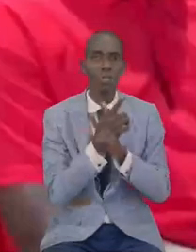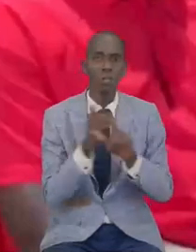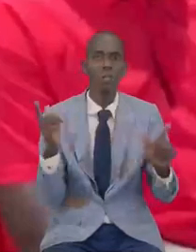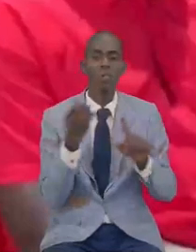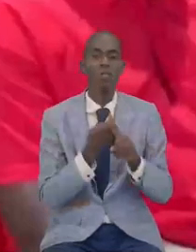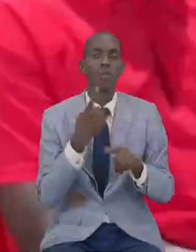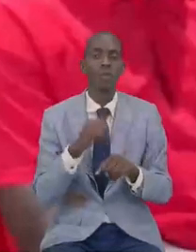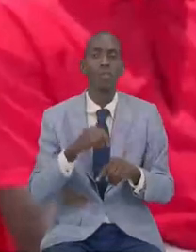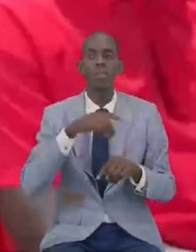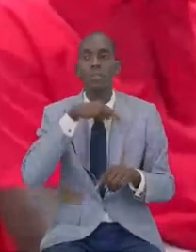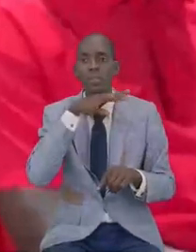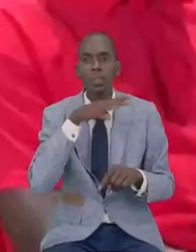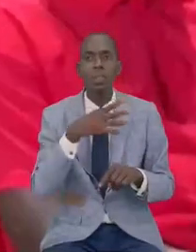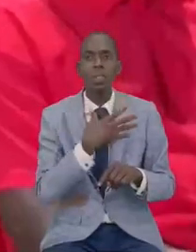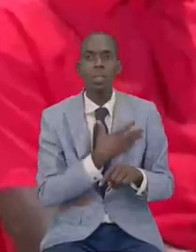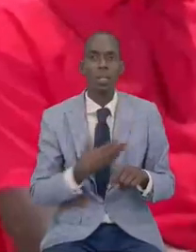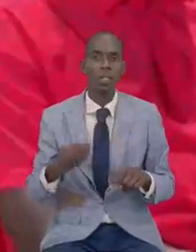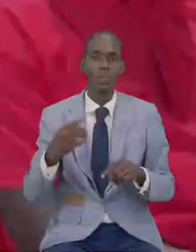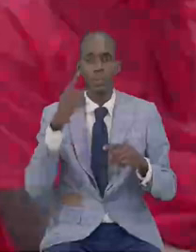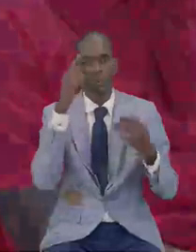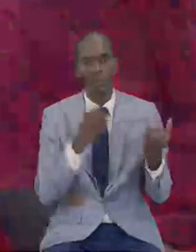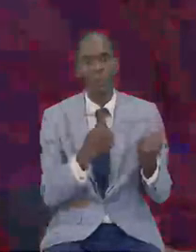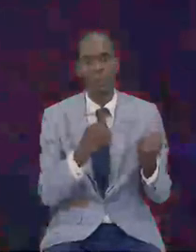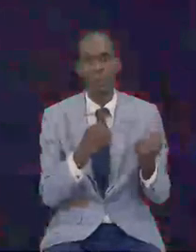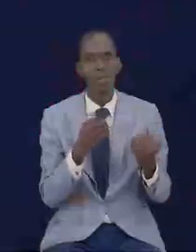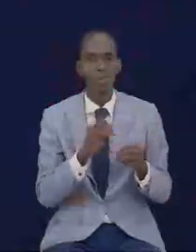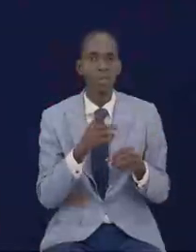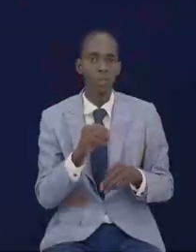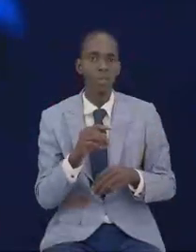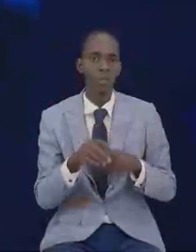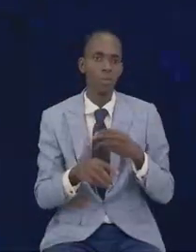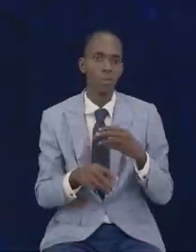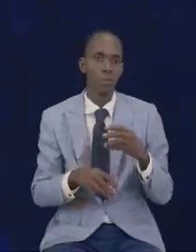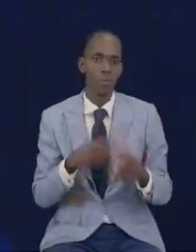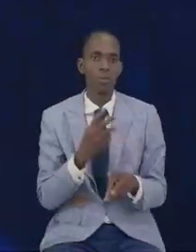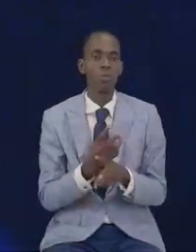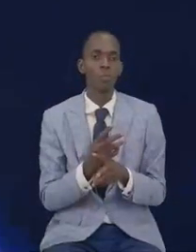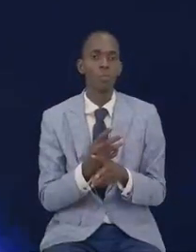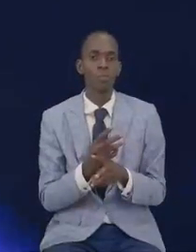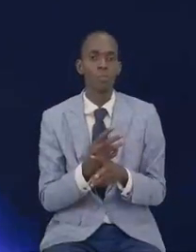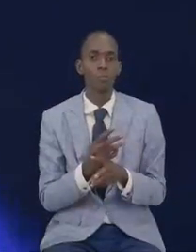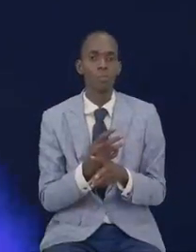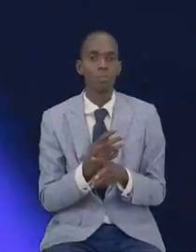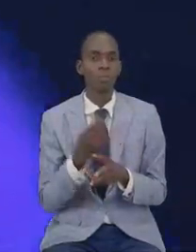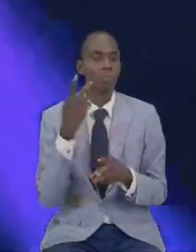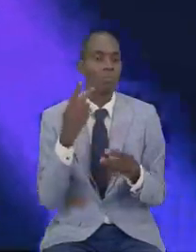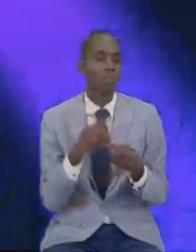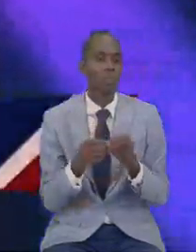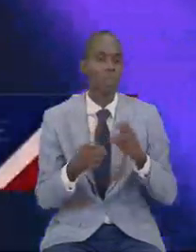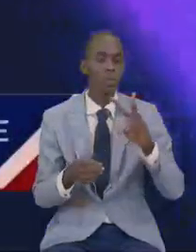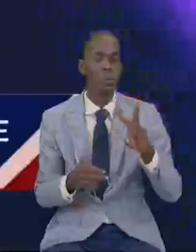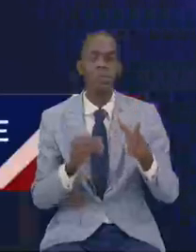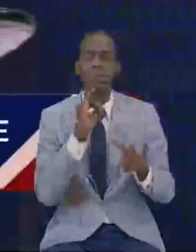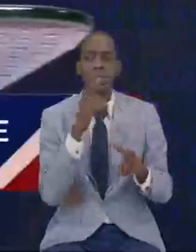la corruption qui existe dans le monde. Voyons la deuxième partie ici, c'est l'échange qui